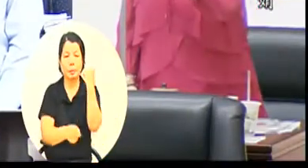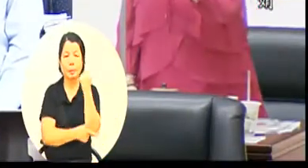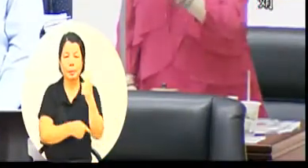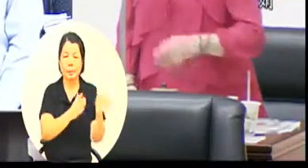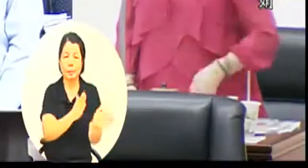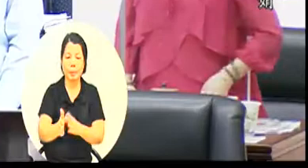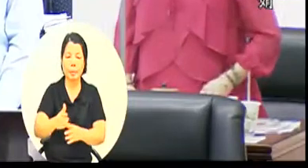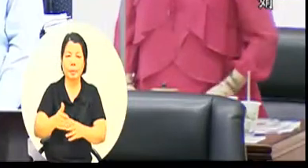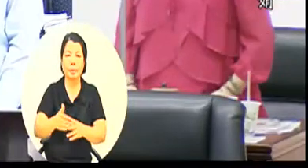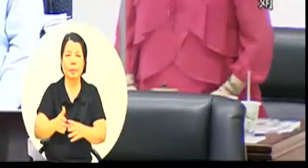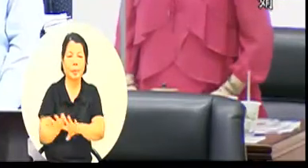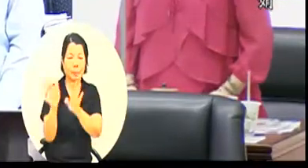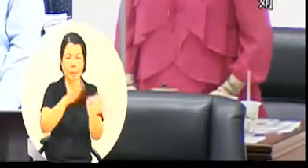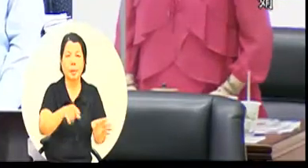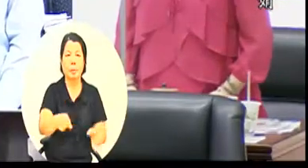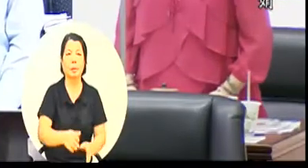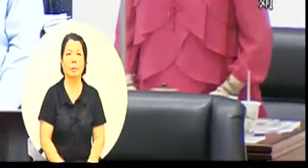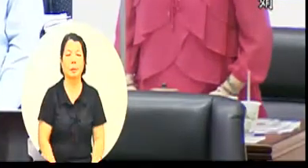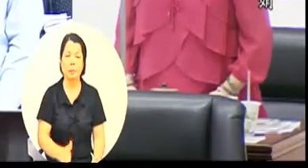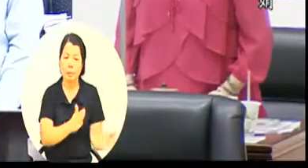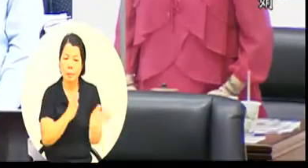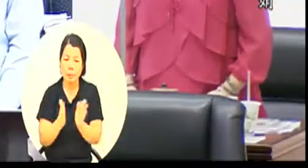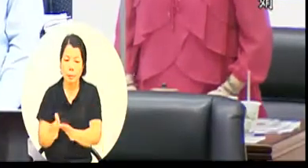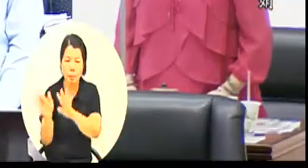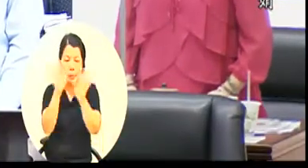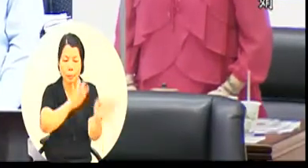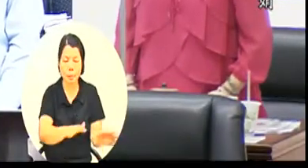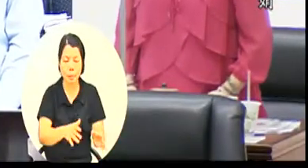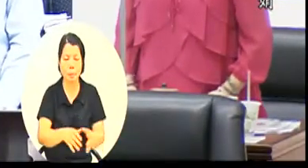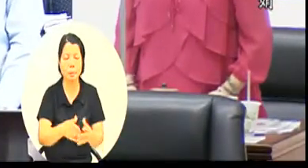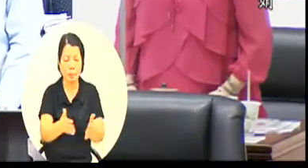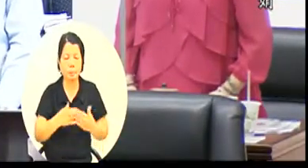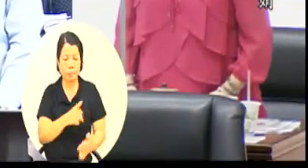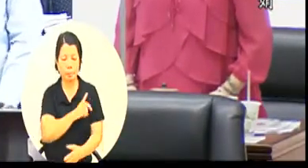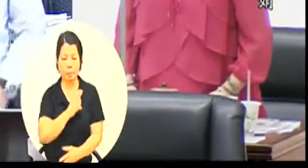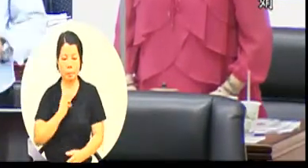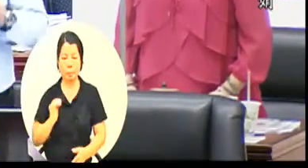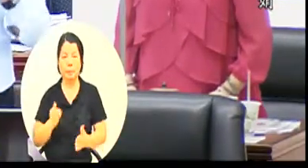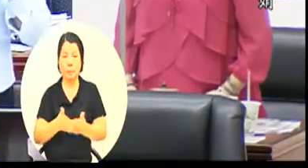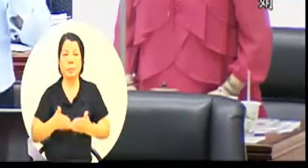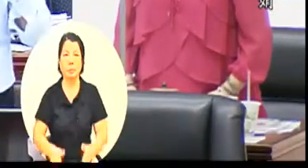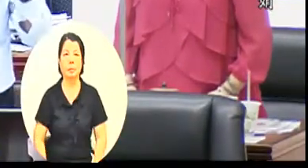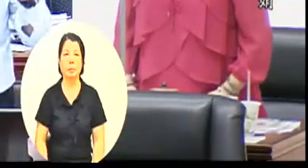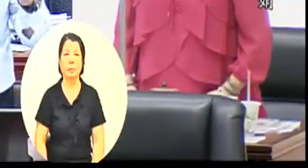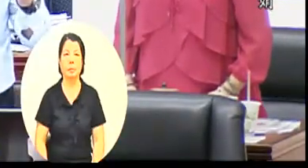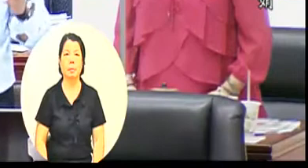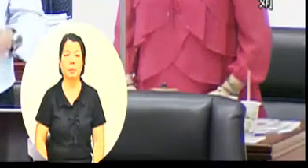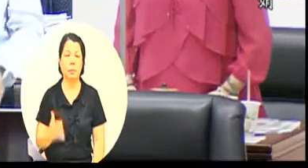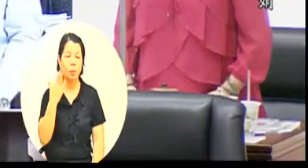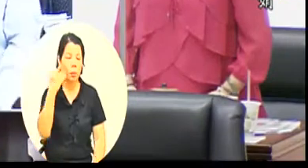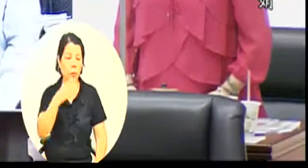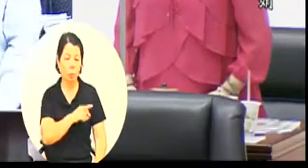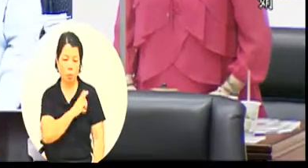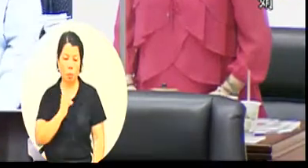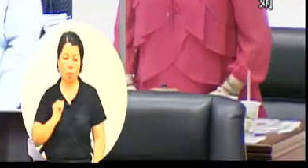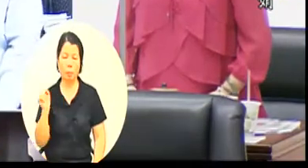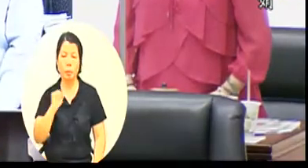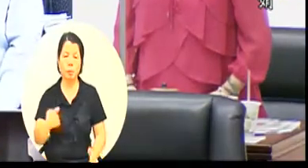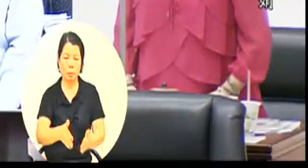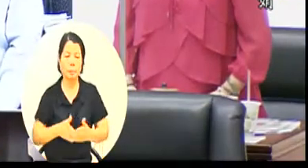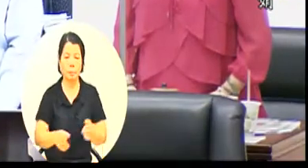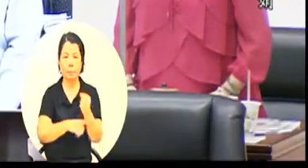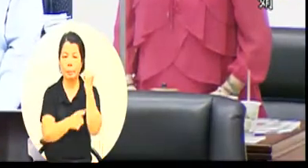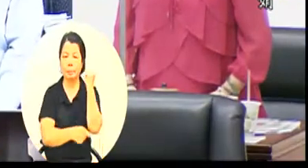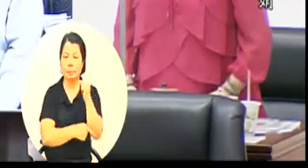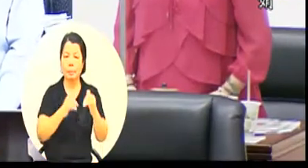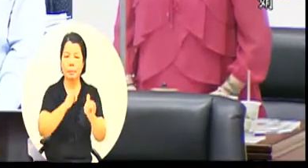情跟理我觉得也应该要兼顾。 对， 那不能兼顾的时候，我们其实应该要透过我们现在体制的机制、民主